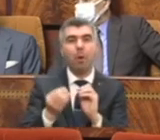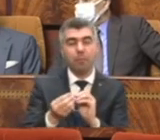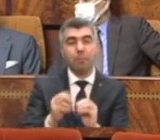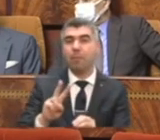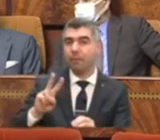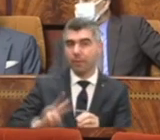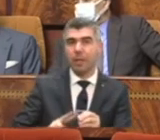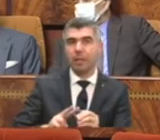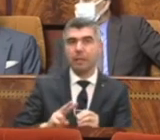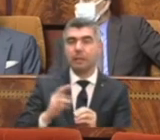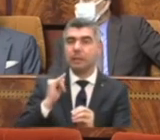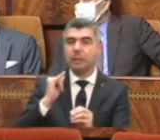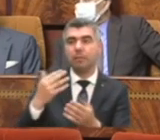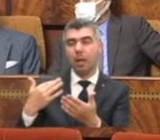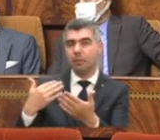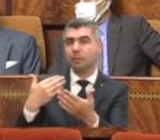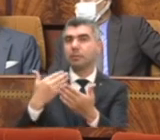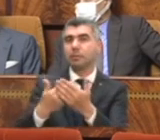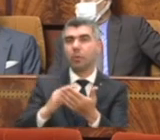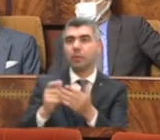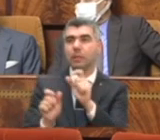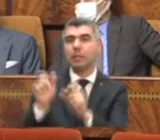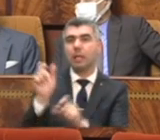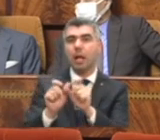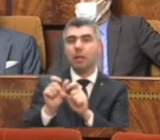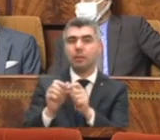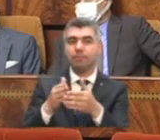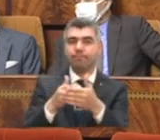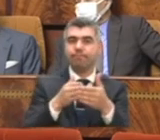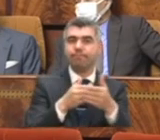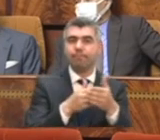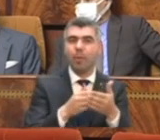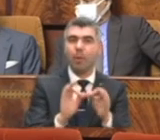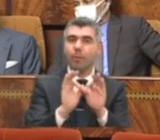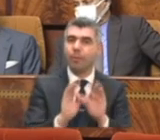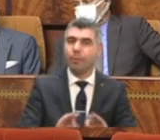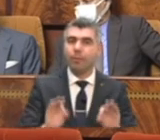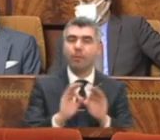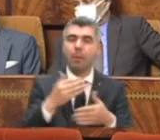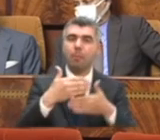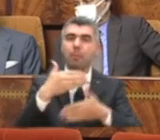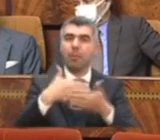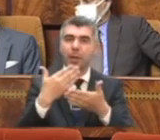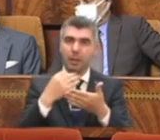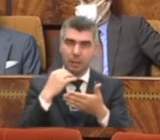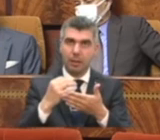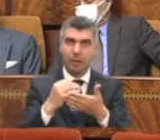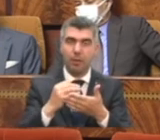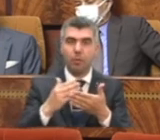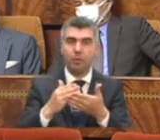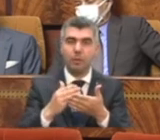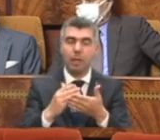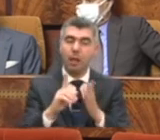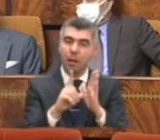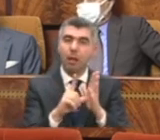قائم بالتدهيرو وحاصر الناس اللي من ذوي الحقوق. انا ما كندويش الناس اللي خارجين على اللي ماشي من